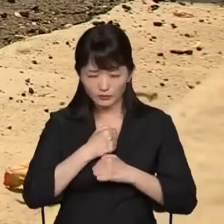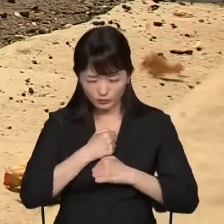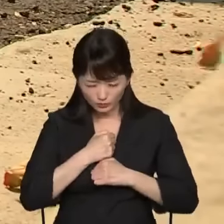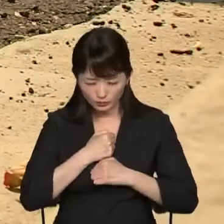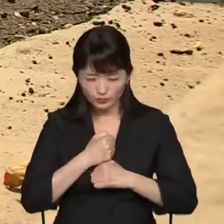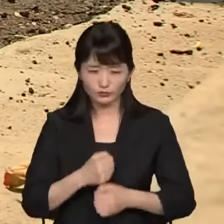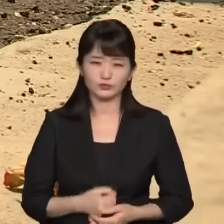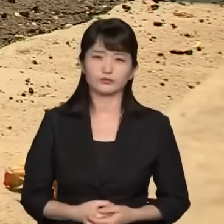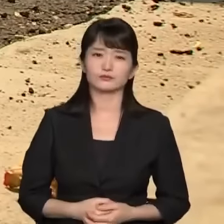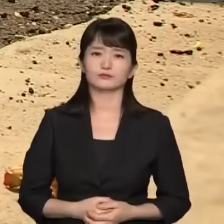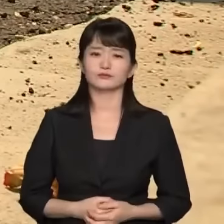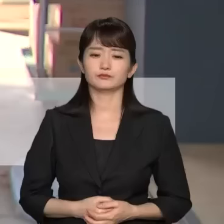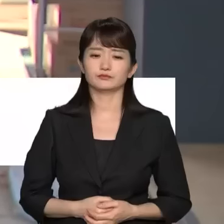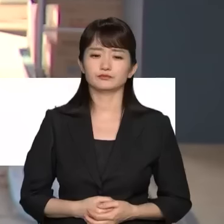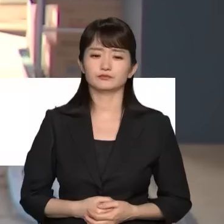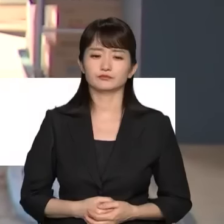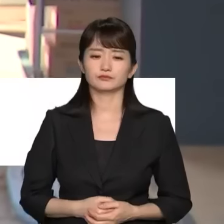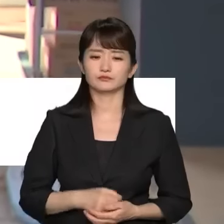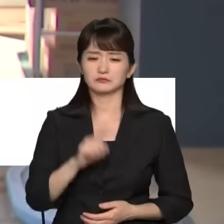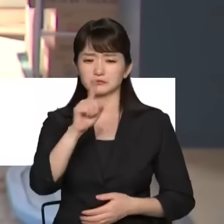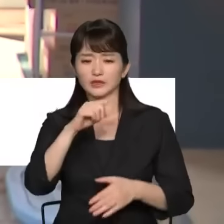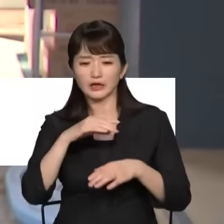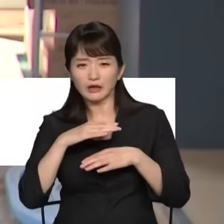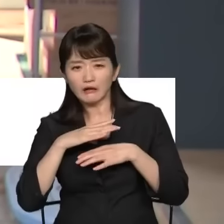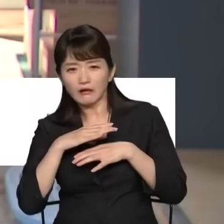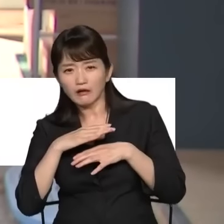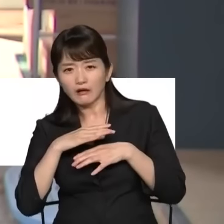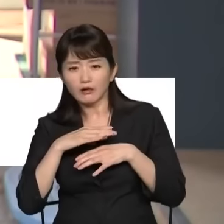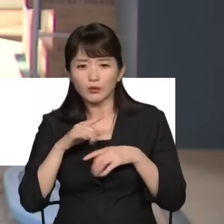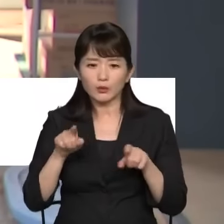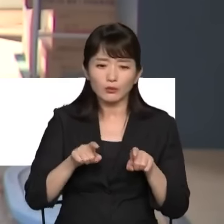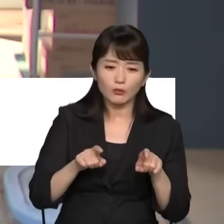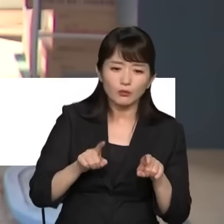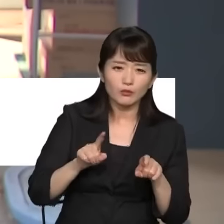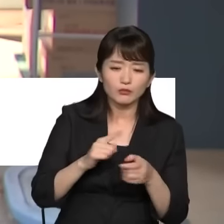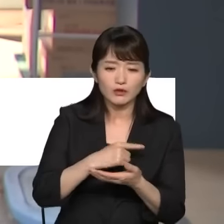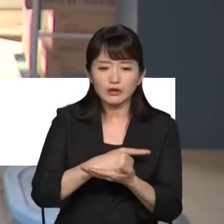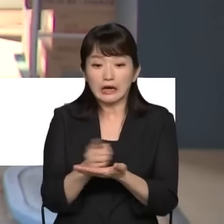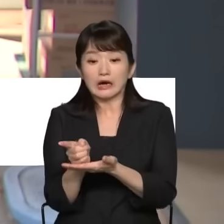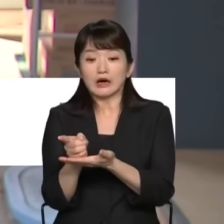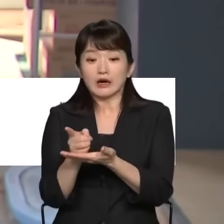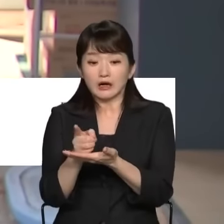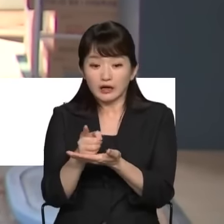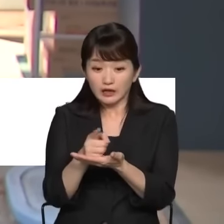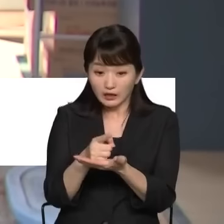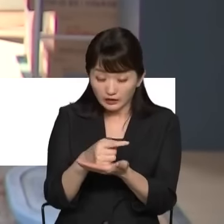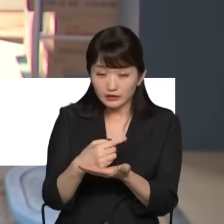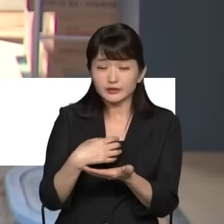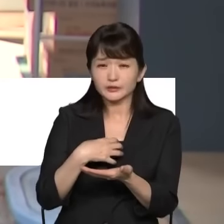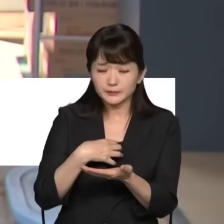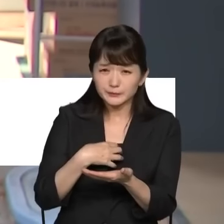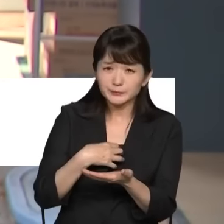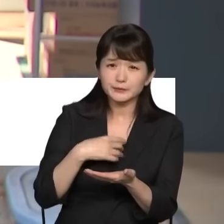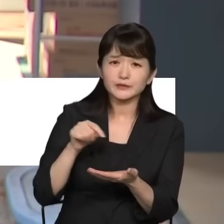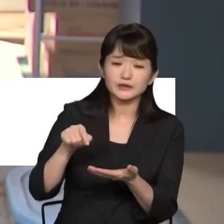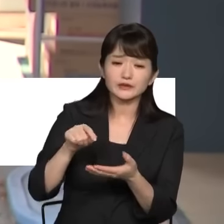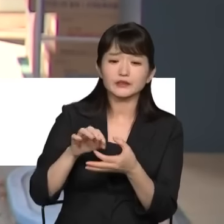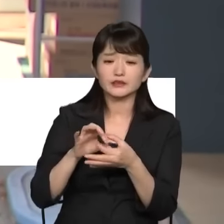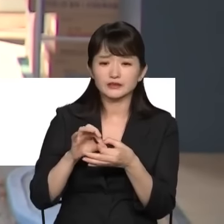조심스럽습니다. 네, 아무래도 좀 무섭고 겁나니까 좀 속도 좀 줄이려고 그러고 좀 이렇게 좀 위험하니까 좀